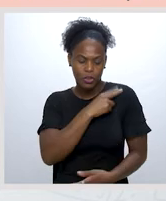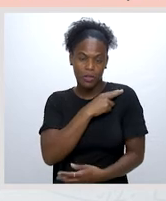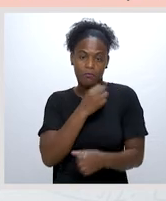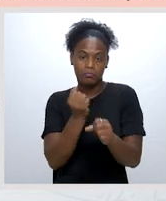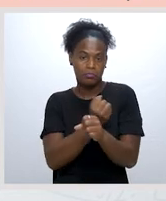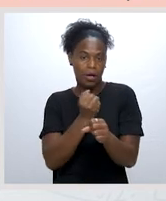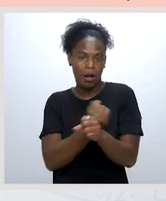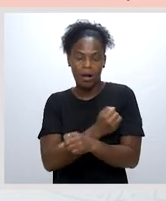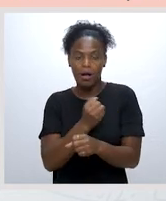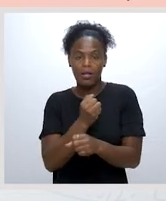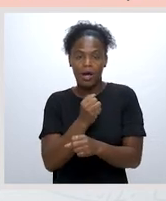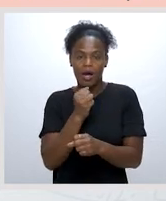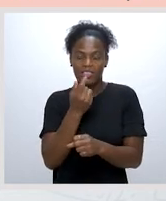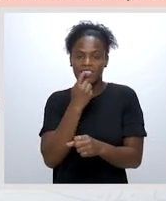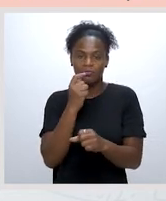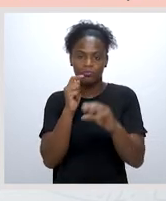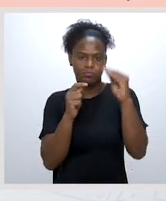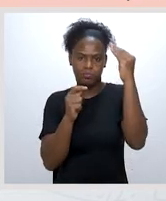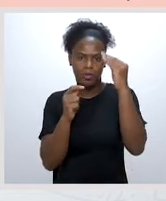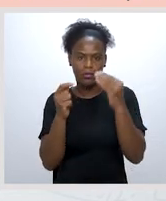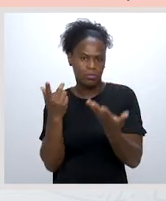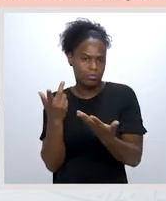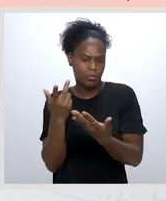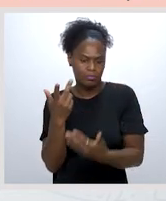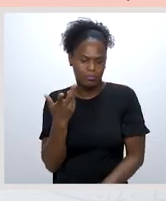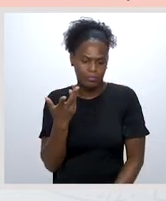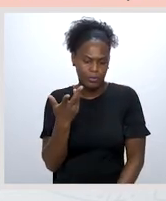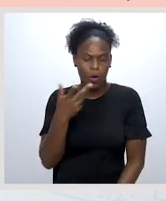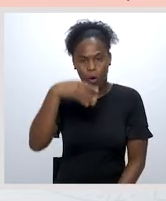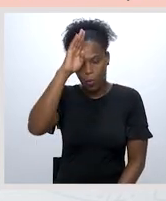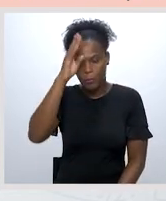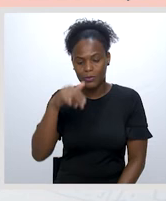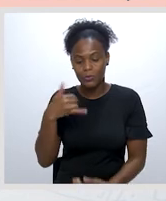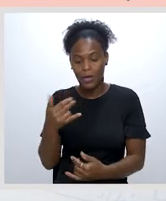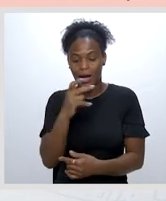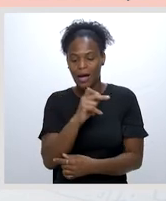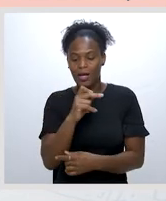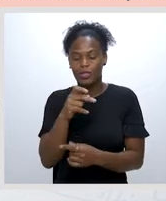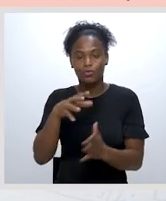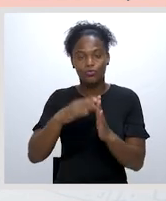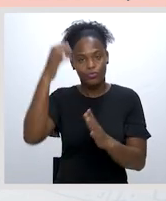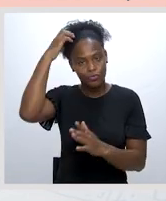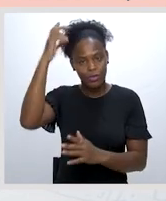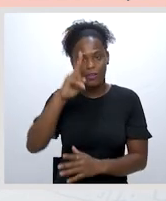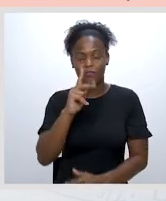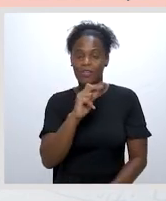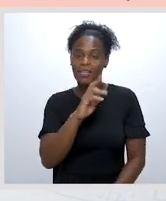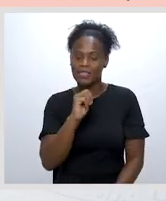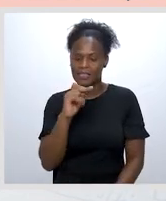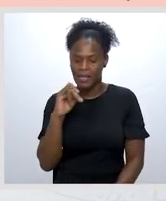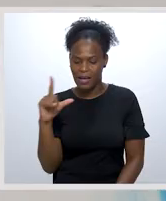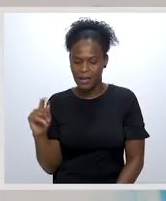l'autre côté, tu as A, au château de Versailles, B, à Orange, C, au carnaval de